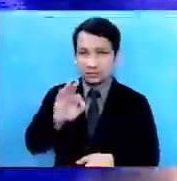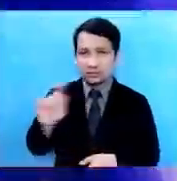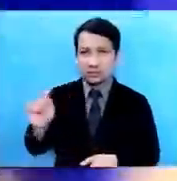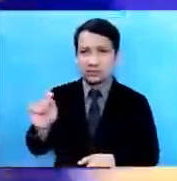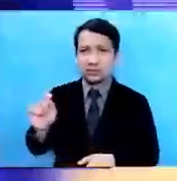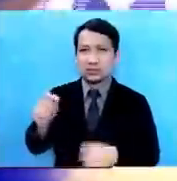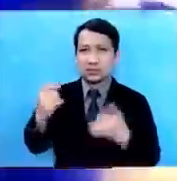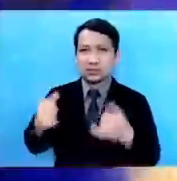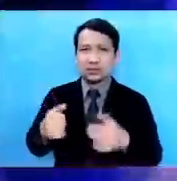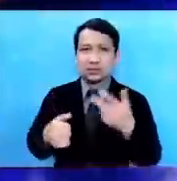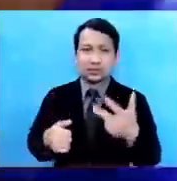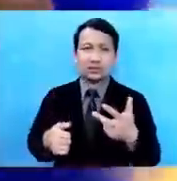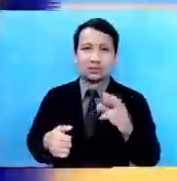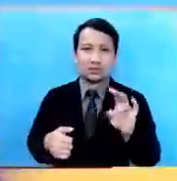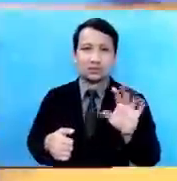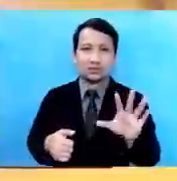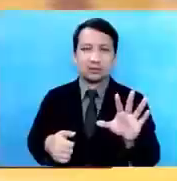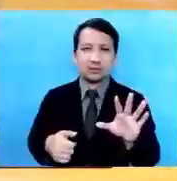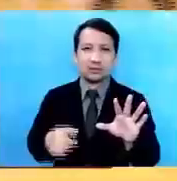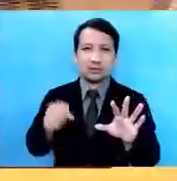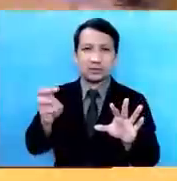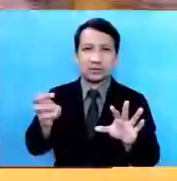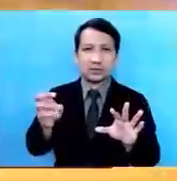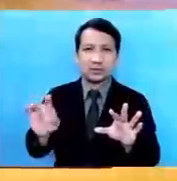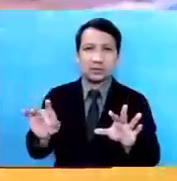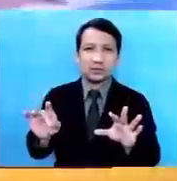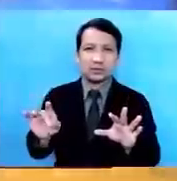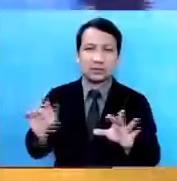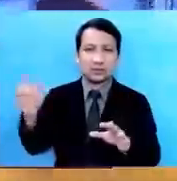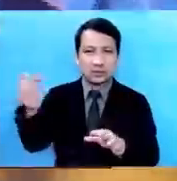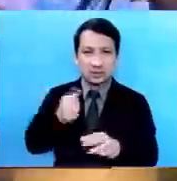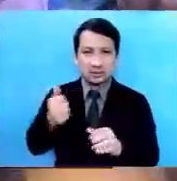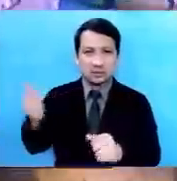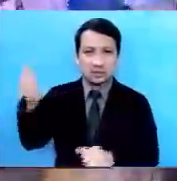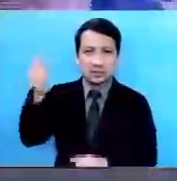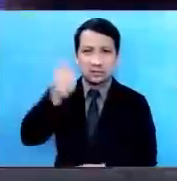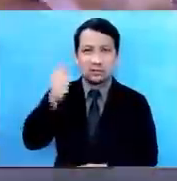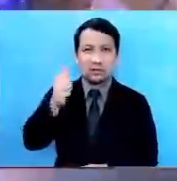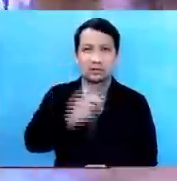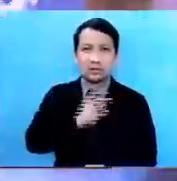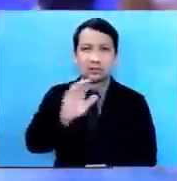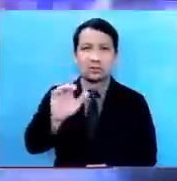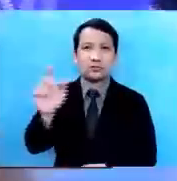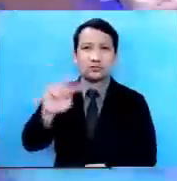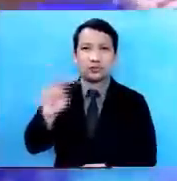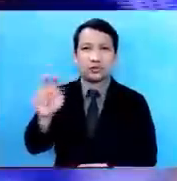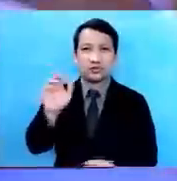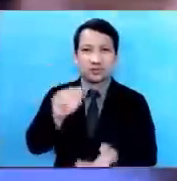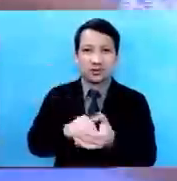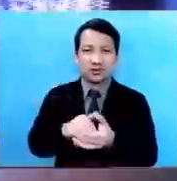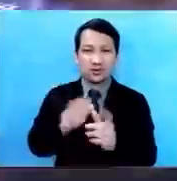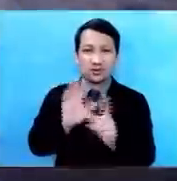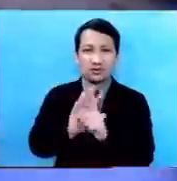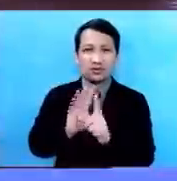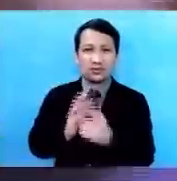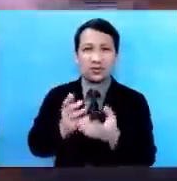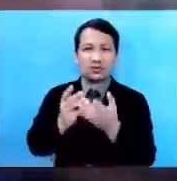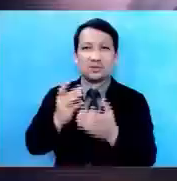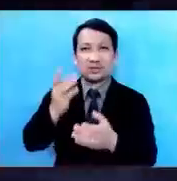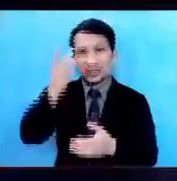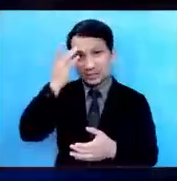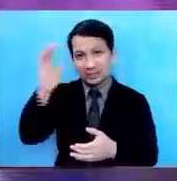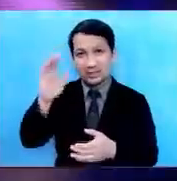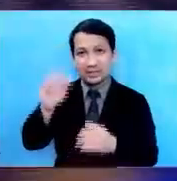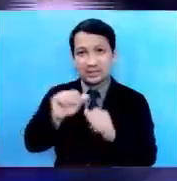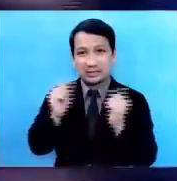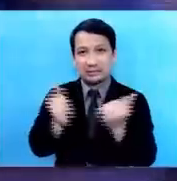3, 75-68. At kunin ang kampeonato sa harap ng 22,000 fans sa Smart Araneta